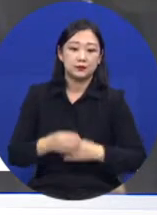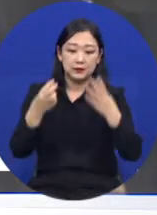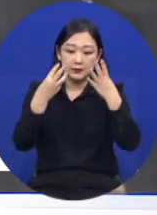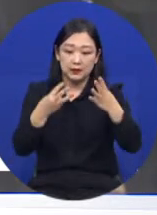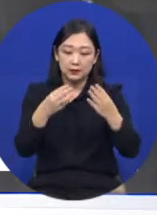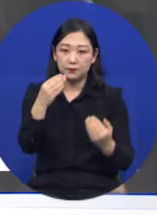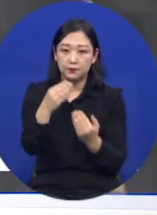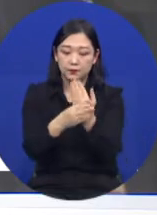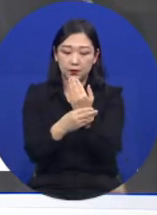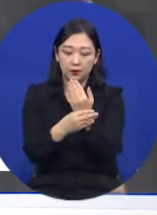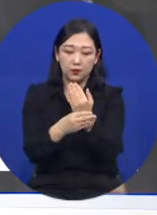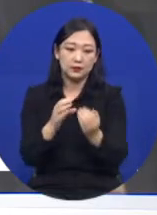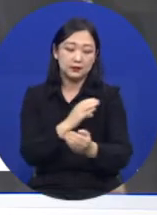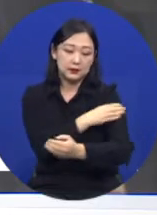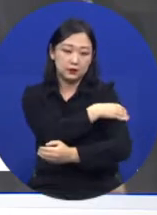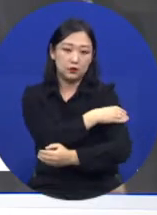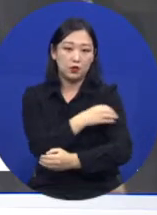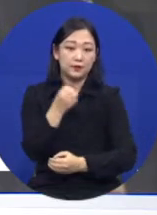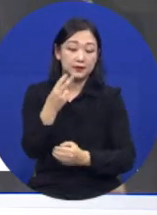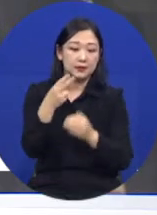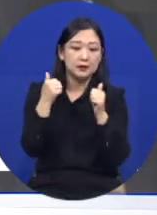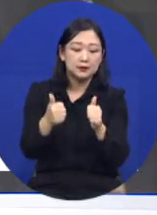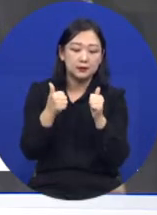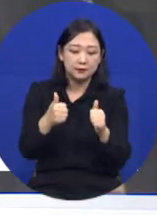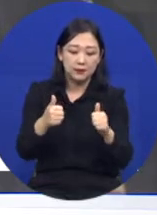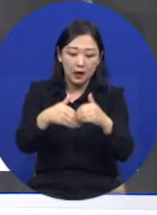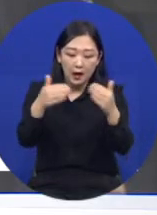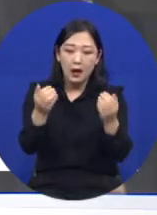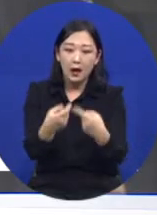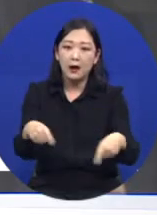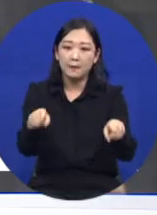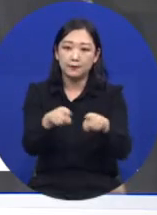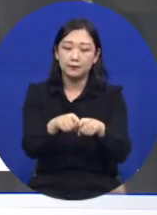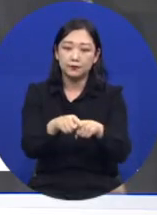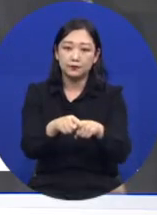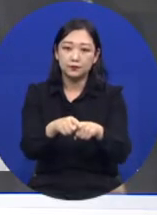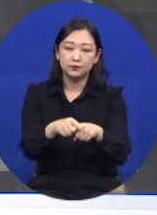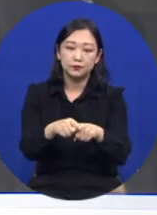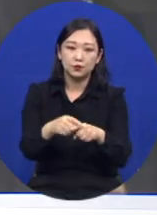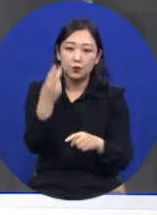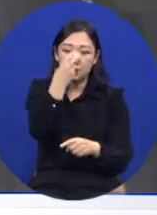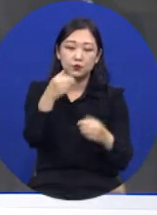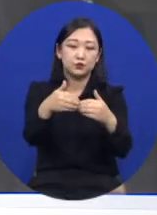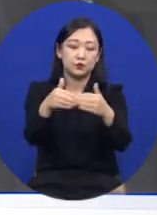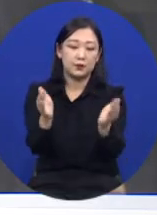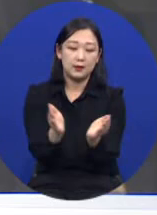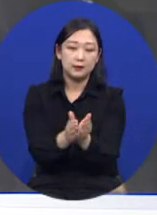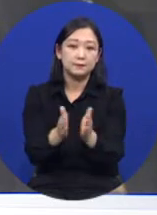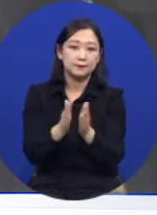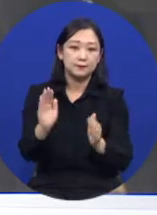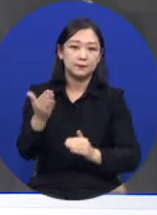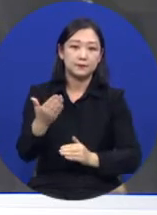사건 직권 재심 권고 합동 수행단이 본격적으로 출범했습니다. 박혜진 기자입니다.